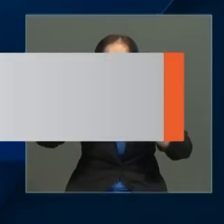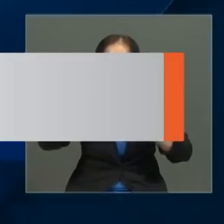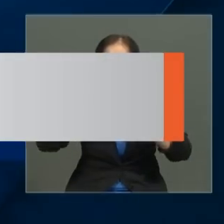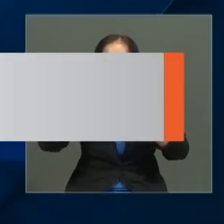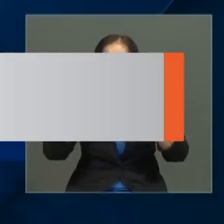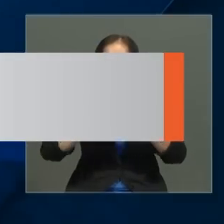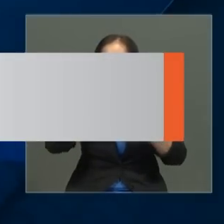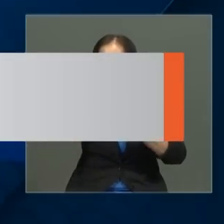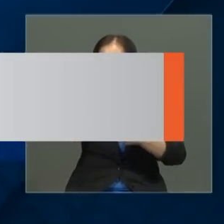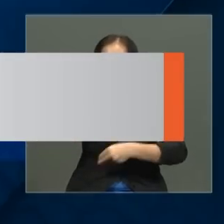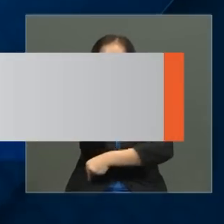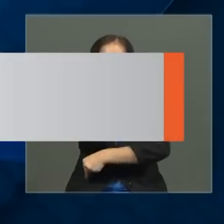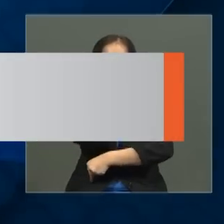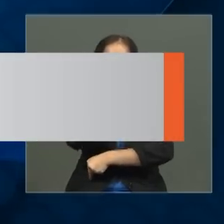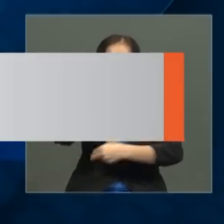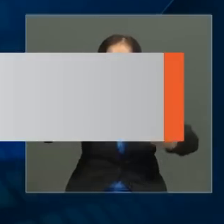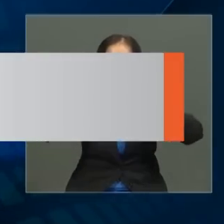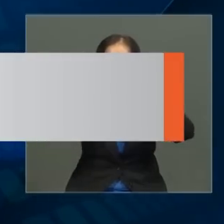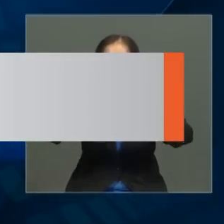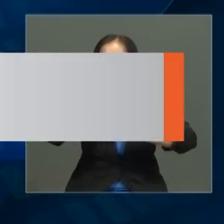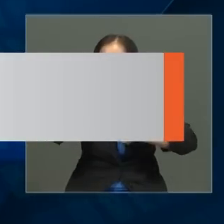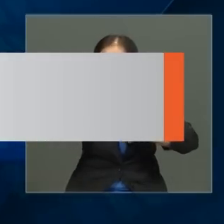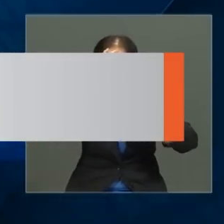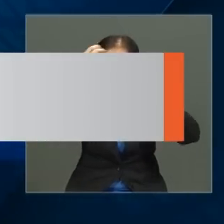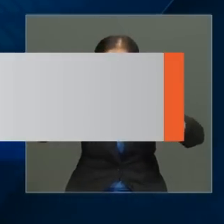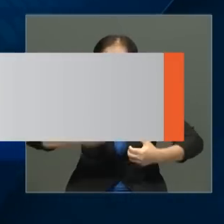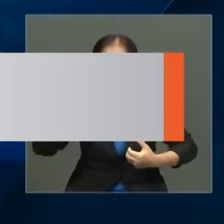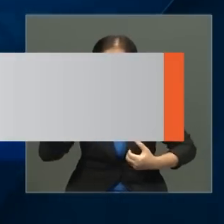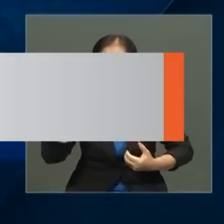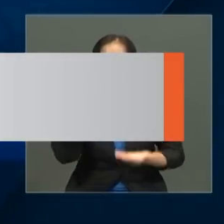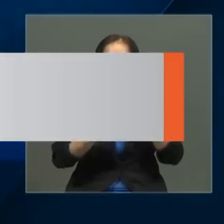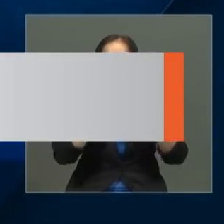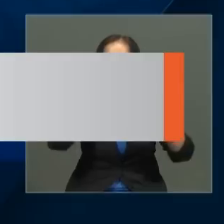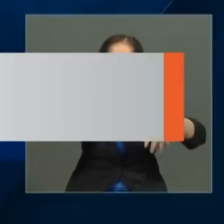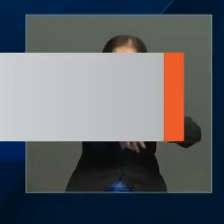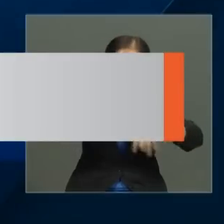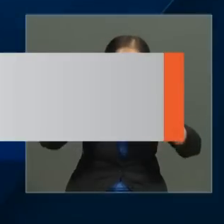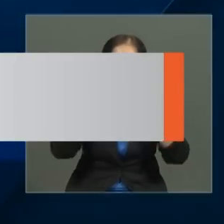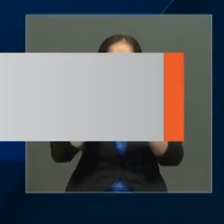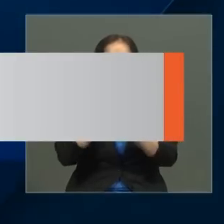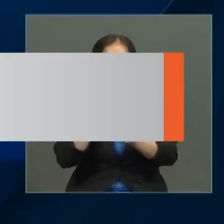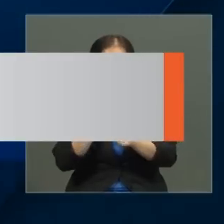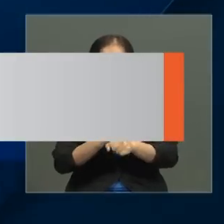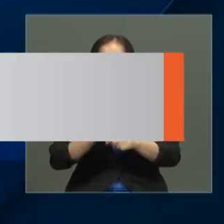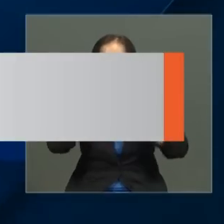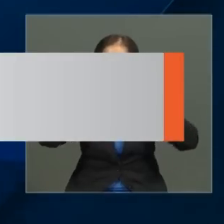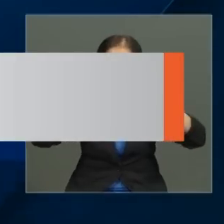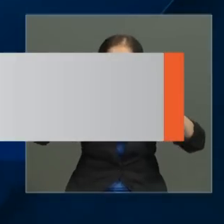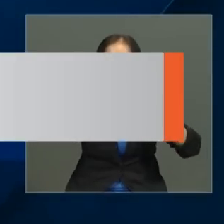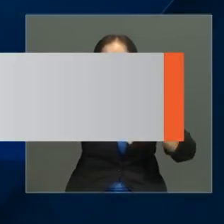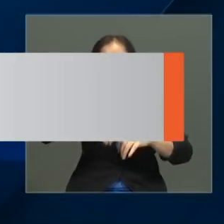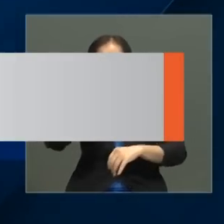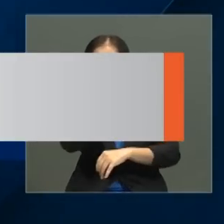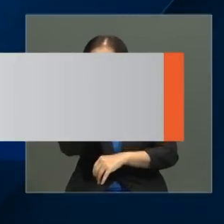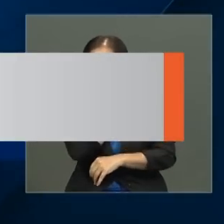แดงด้วยนะคะก็ขอให้ทุกท่านไม่ว่าจะเป็นประชาชนค่ะสื่อมวลชนหรือบุคลากรภาครัฐ หน่วยงานที่รับ